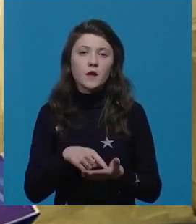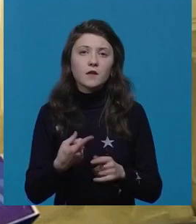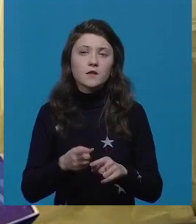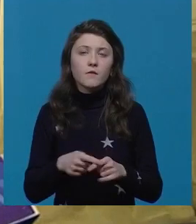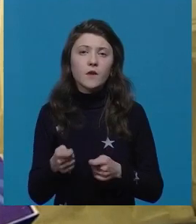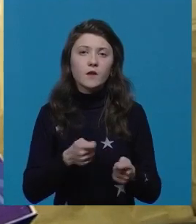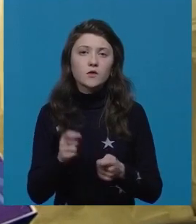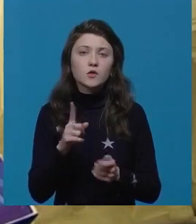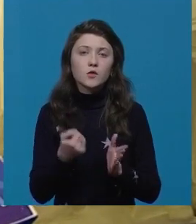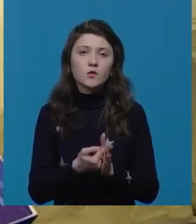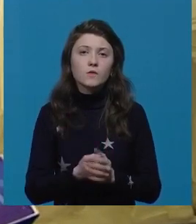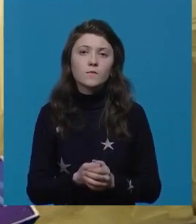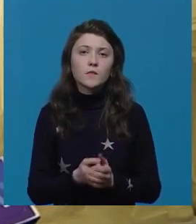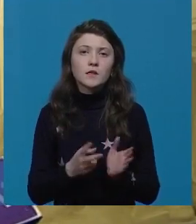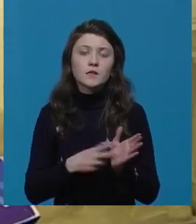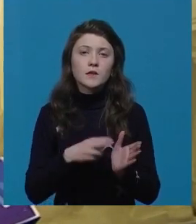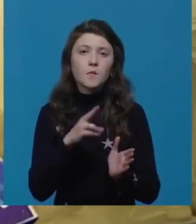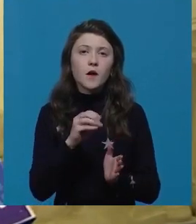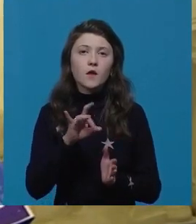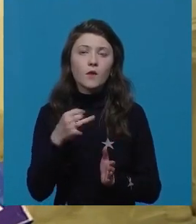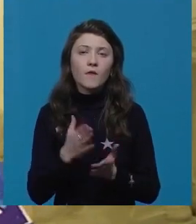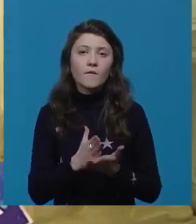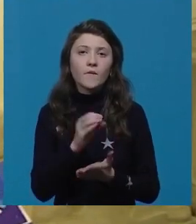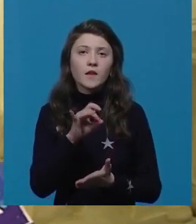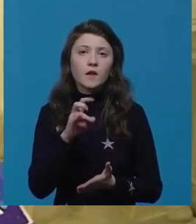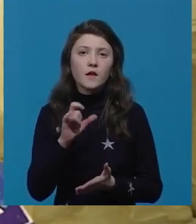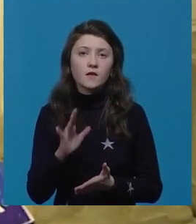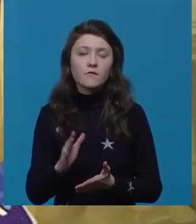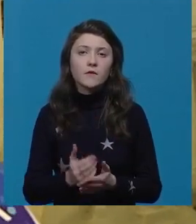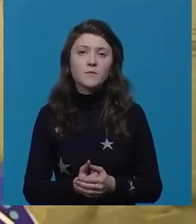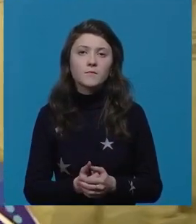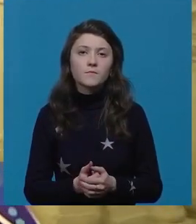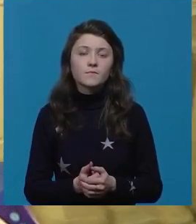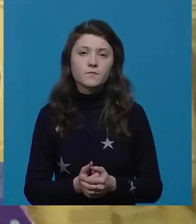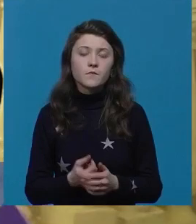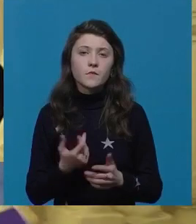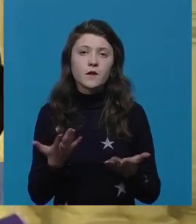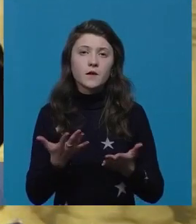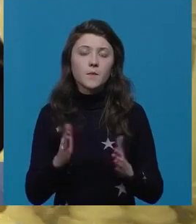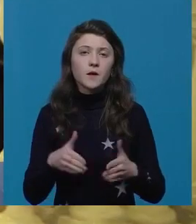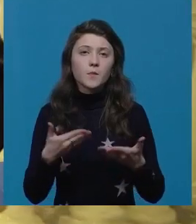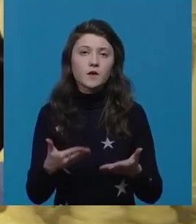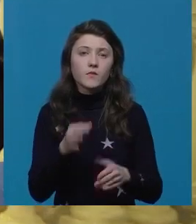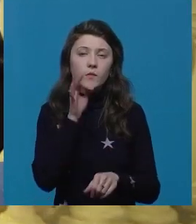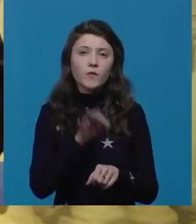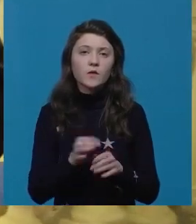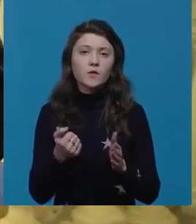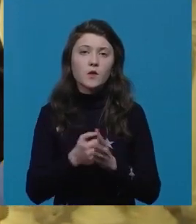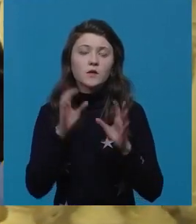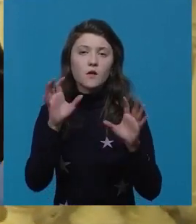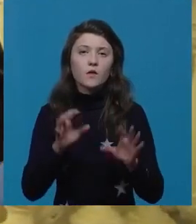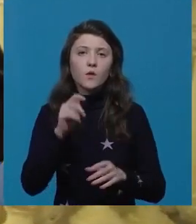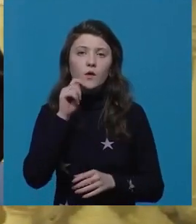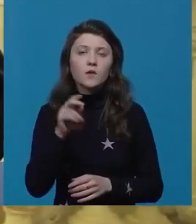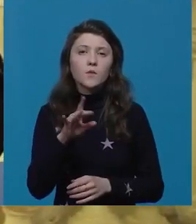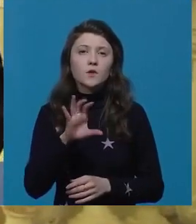щодо 7 категорій ветеранів. Це 7 категорій, які передбачені відповідно до Закону України про соціальний